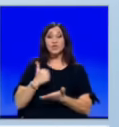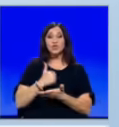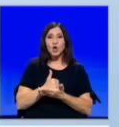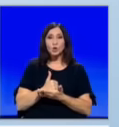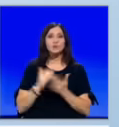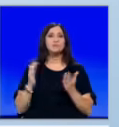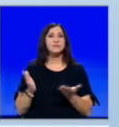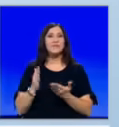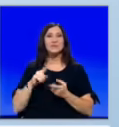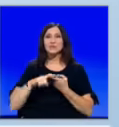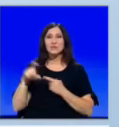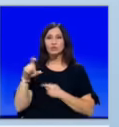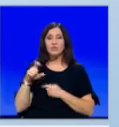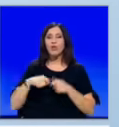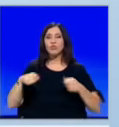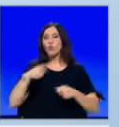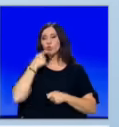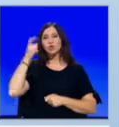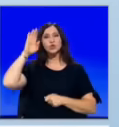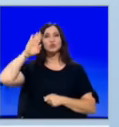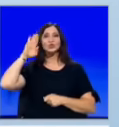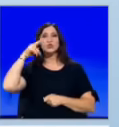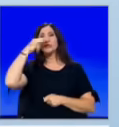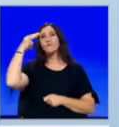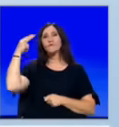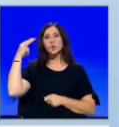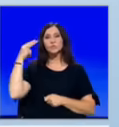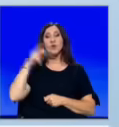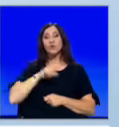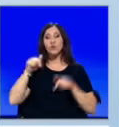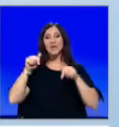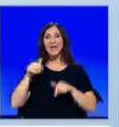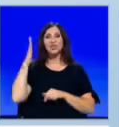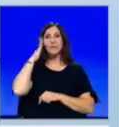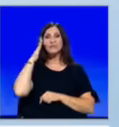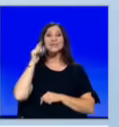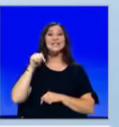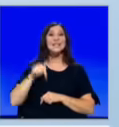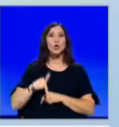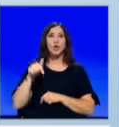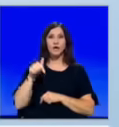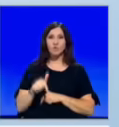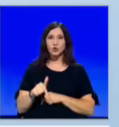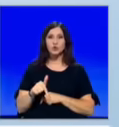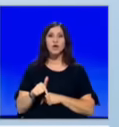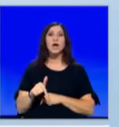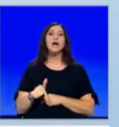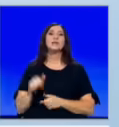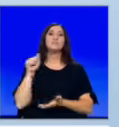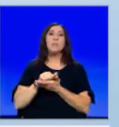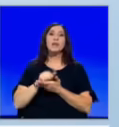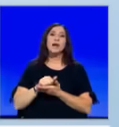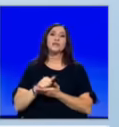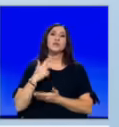застава Красимира Стоянова, дългогодишен служител във ведомството. А досегашният министър Георги Гвоздейков с пост в